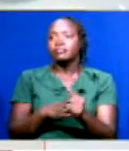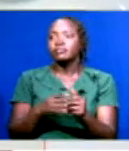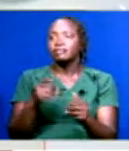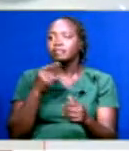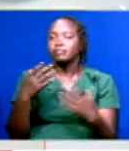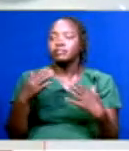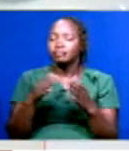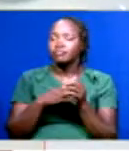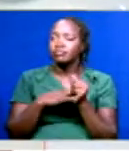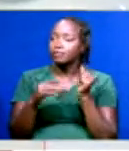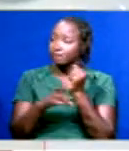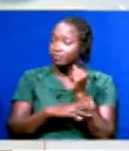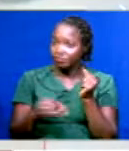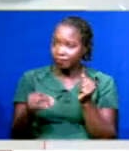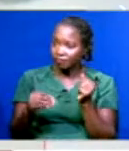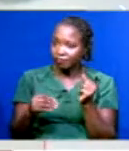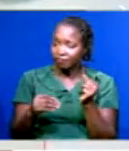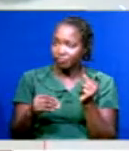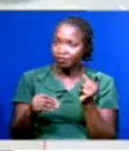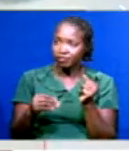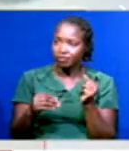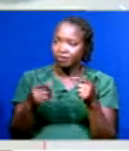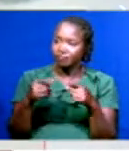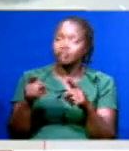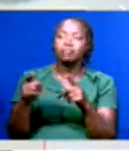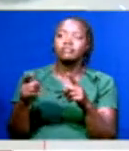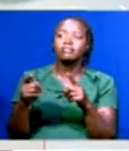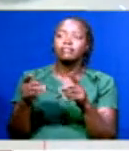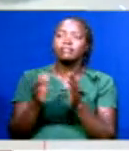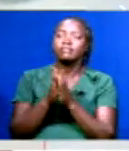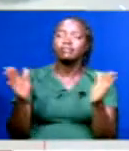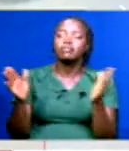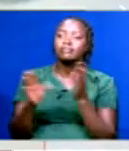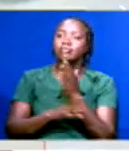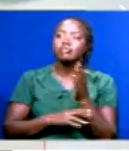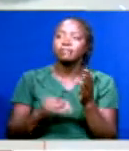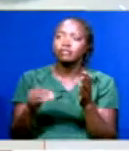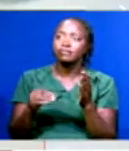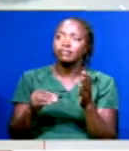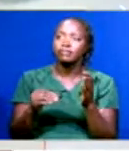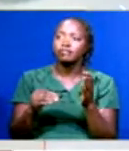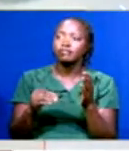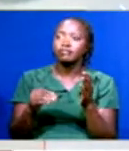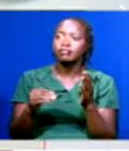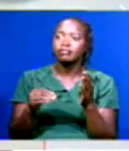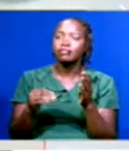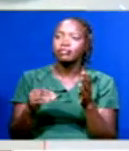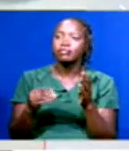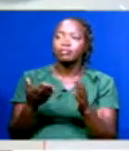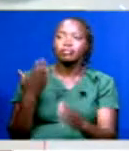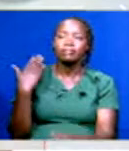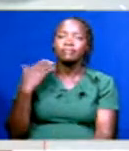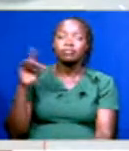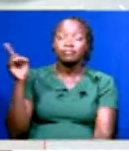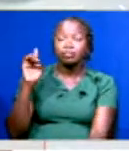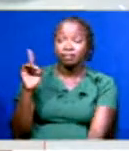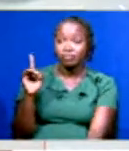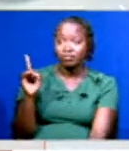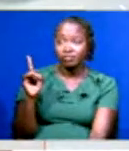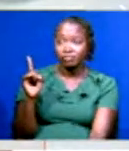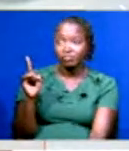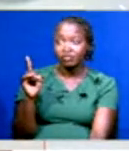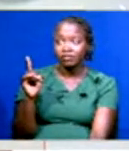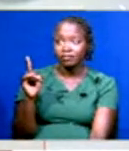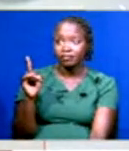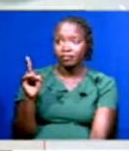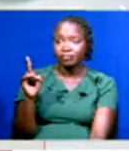wezi. Na hawa ndio walikuwa waizi wakuu. Ni ile ilikuwa pale zamani Nairobi, pale ya base na